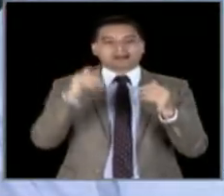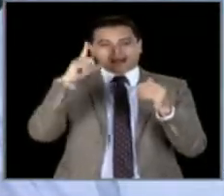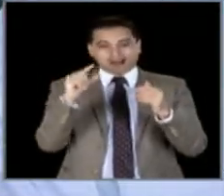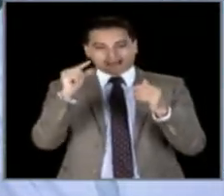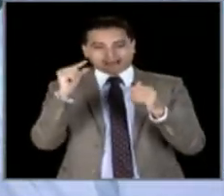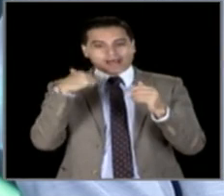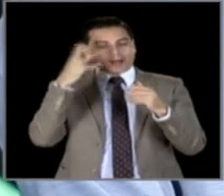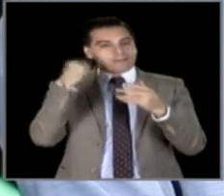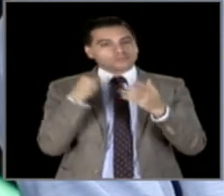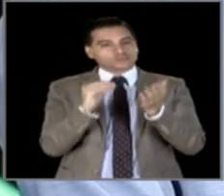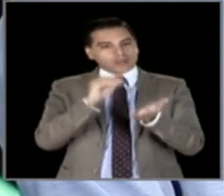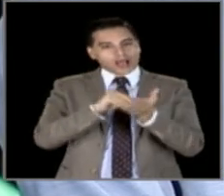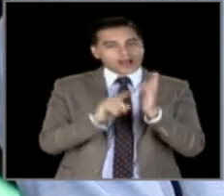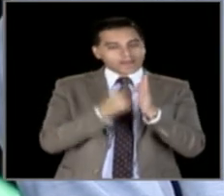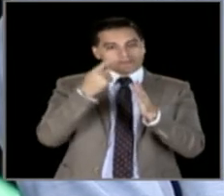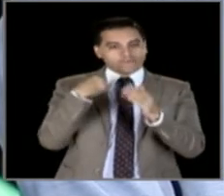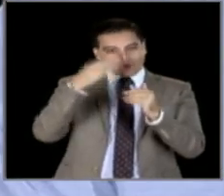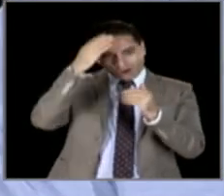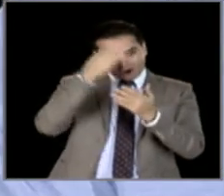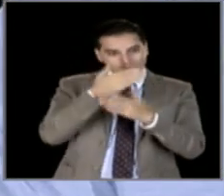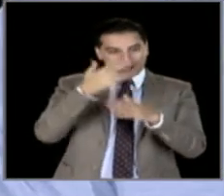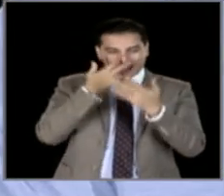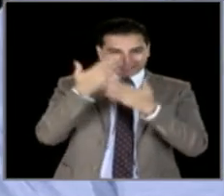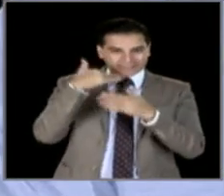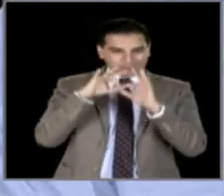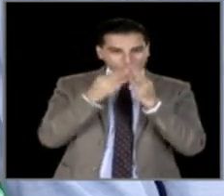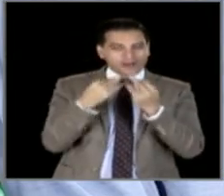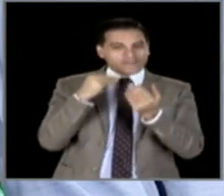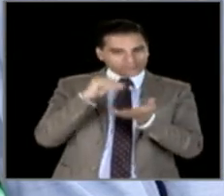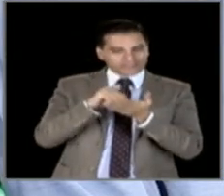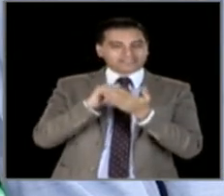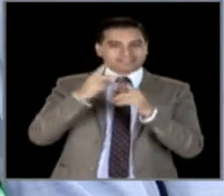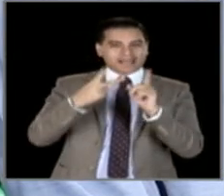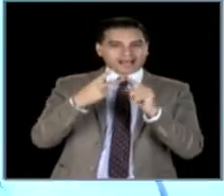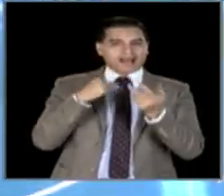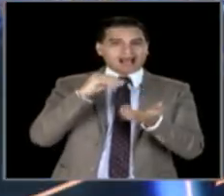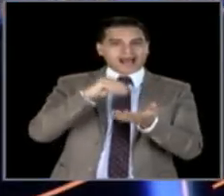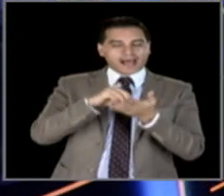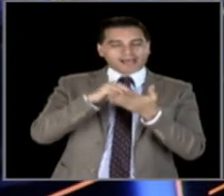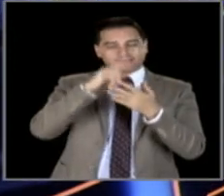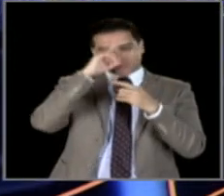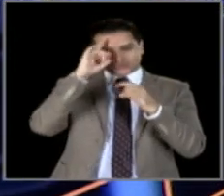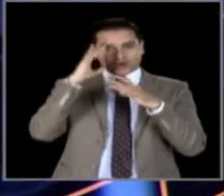شفت ليا في برنامج العباقرة، اشتركت قبل كده في برنامج العباقرة عائلات وحاولت إن أنا أنقل خبرتي للفريق وإن شاء الله نكسب ماتش النهاردة.